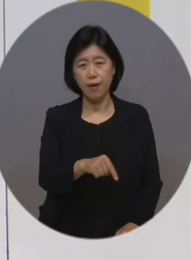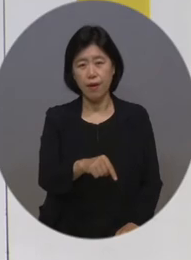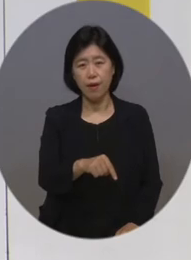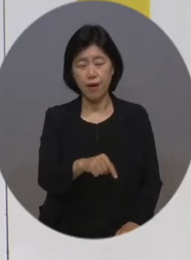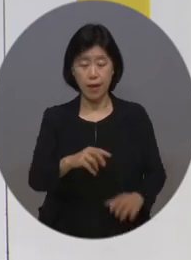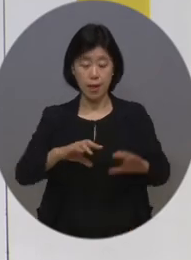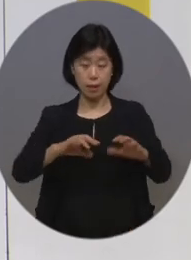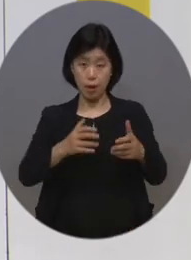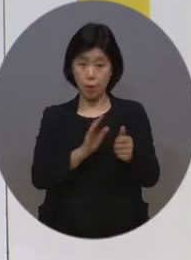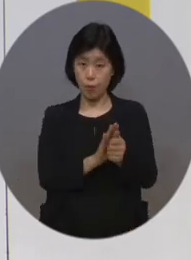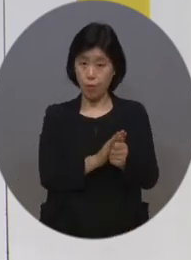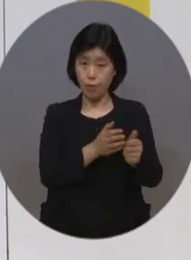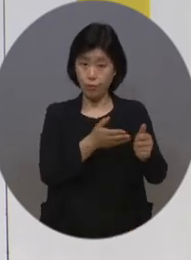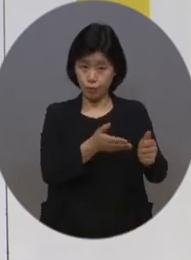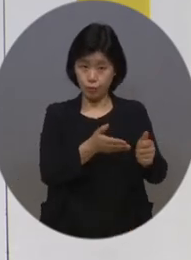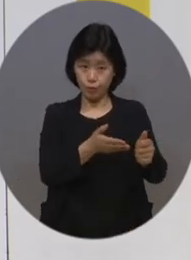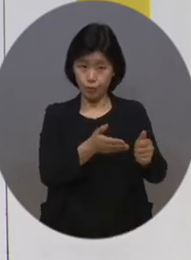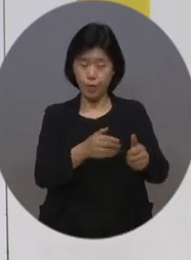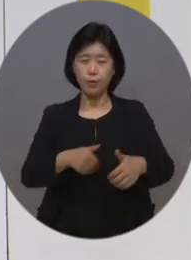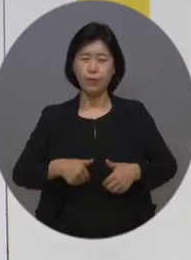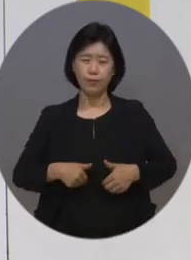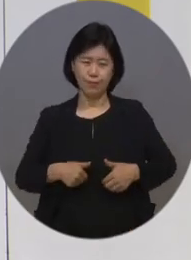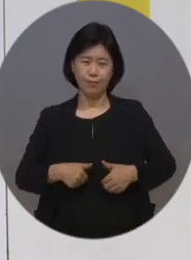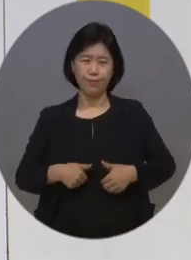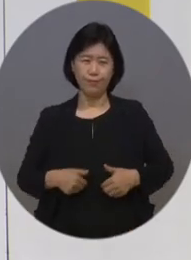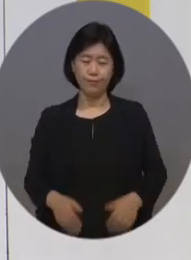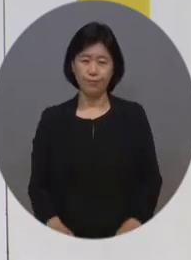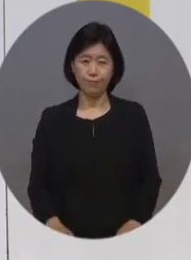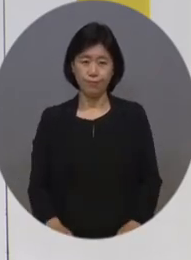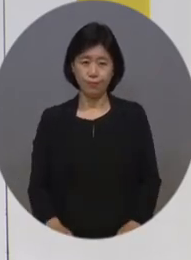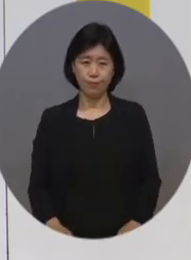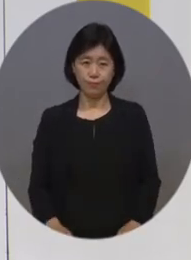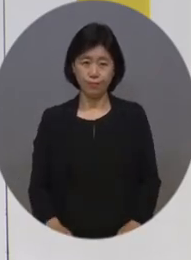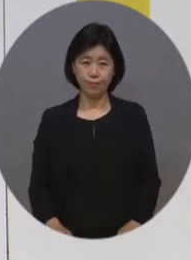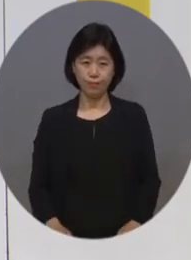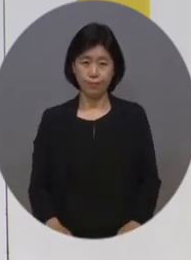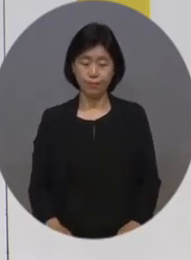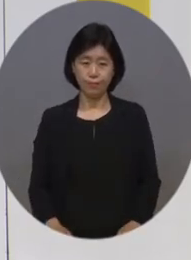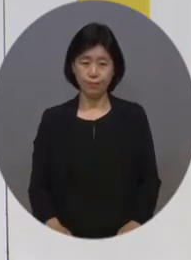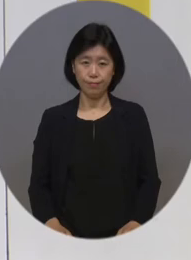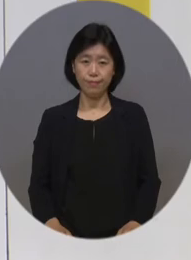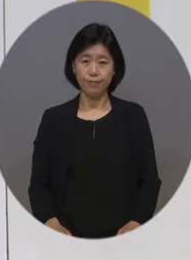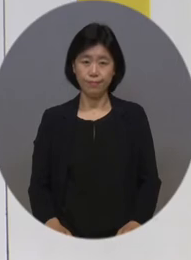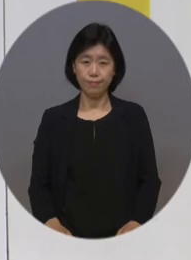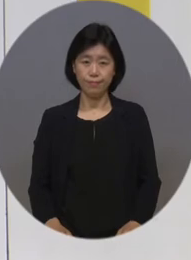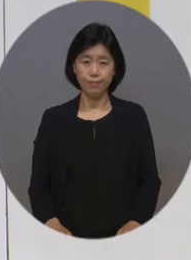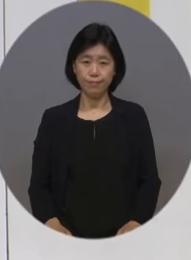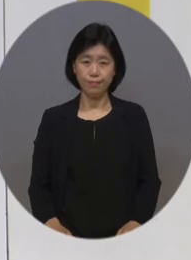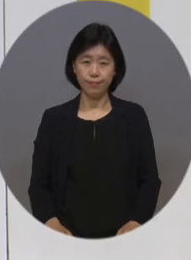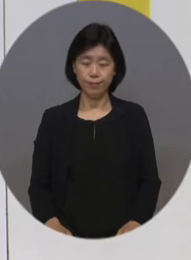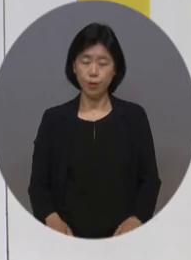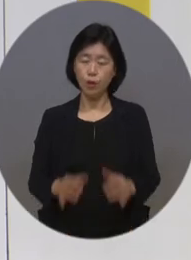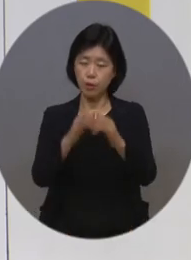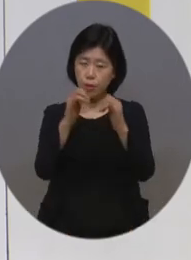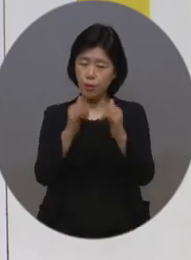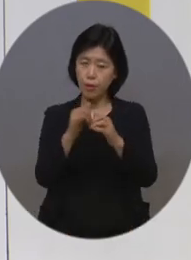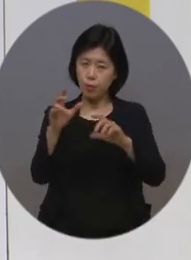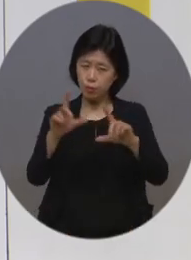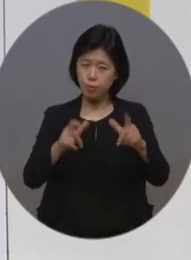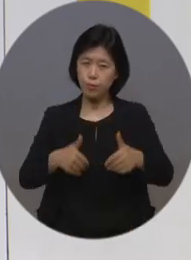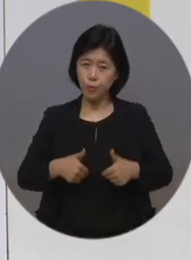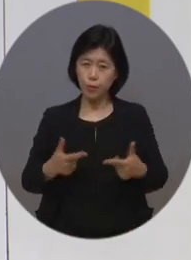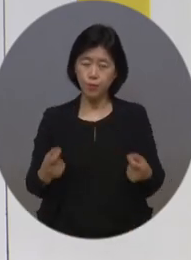찬스로 그 격차를 메꾸고 기회를 줄 수 있는 그런 사회가 된다고